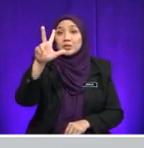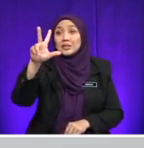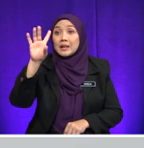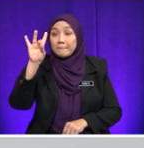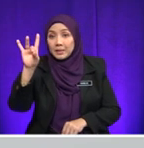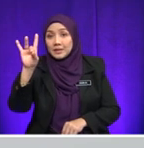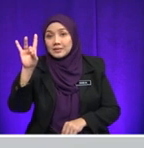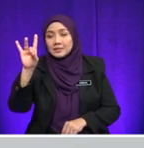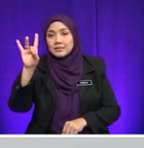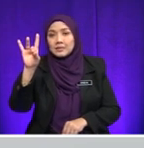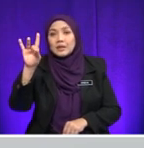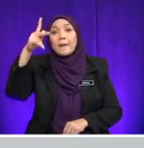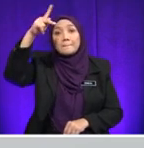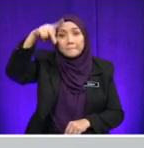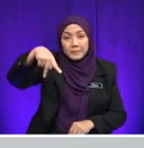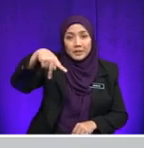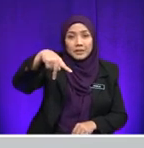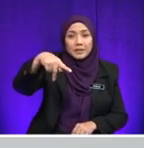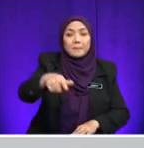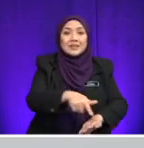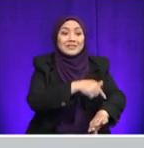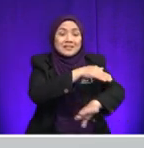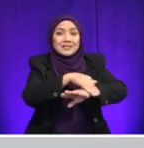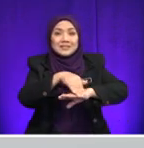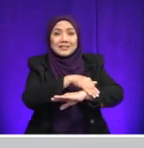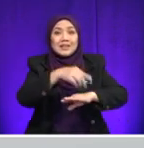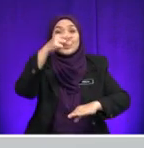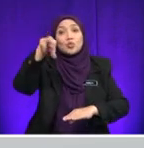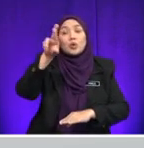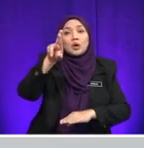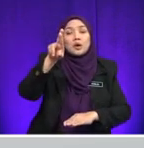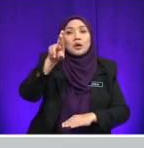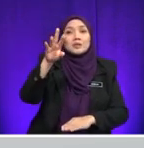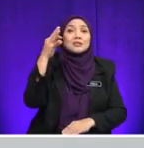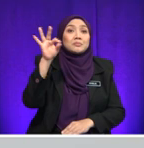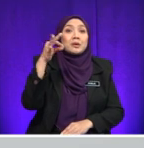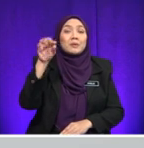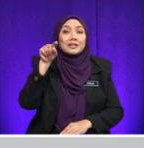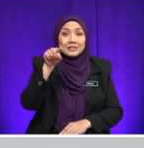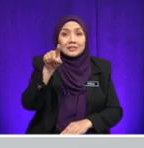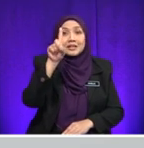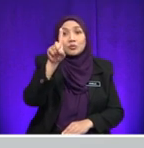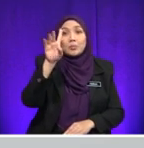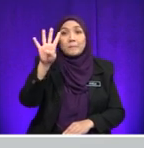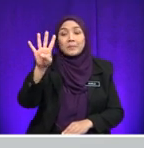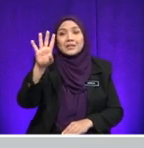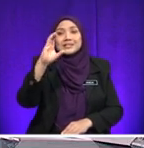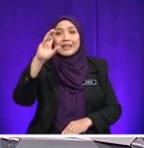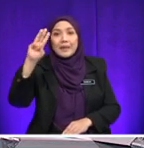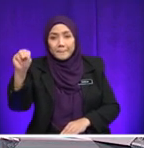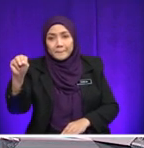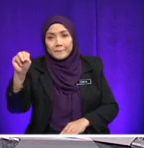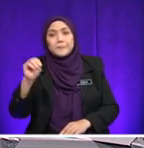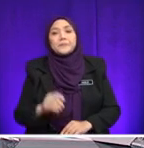jadi jawaban P kita panjang sisi QR kita adalah 19 kepunahan 14 cm